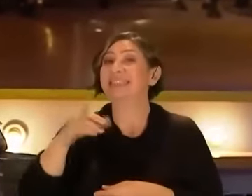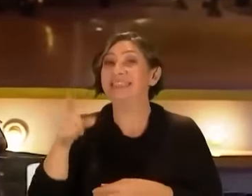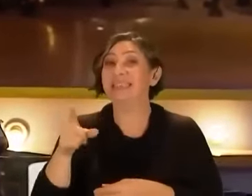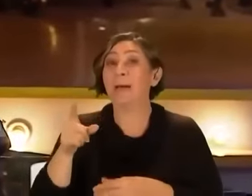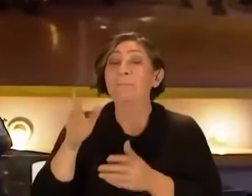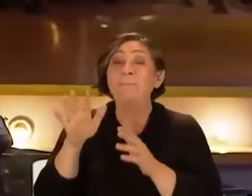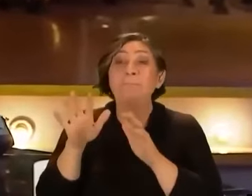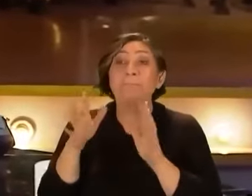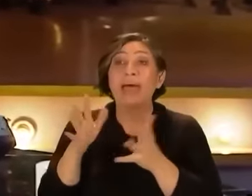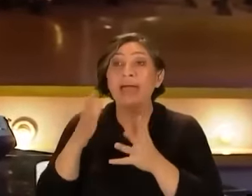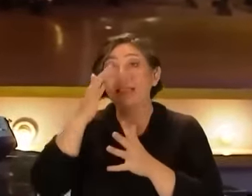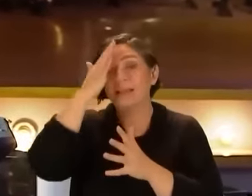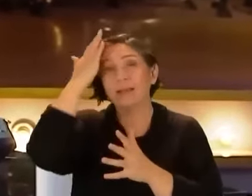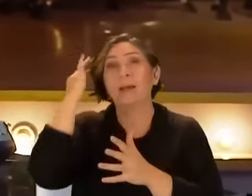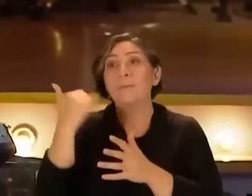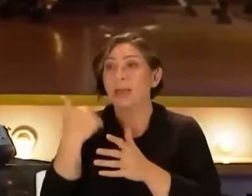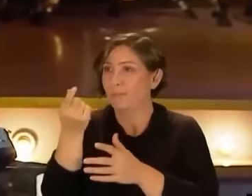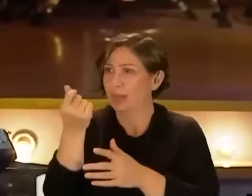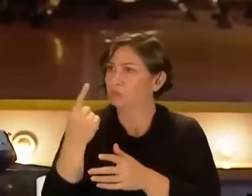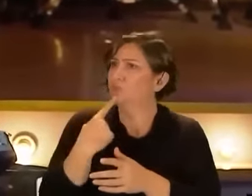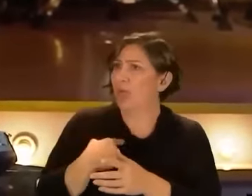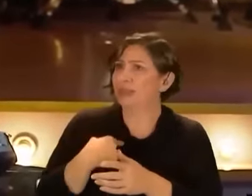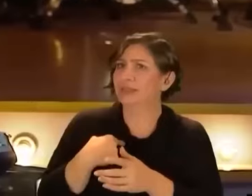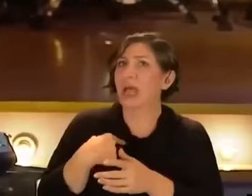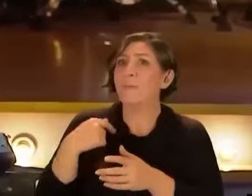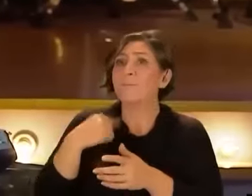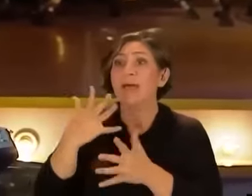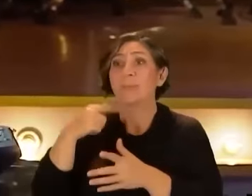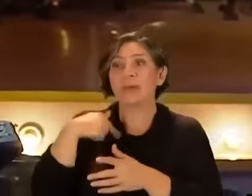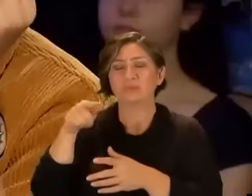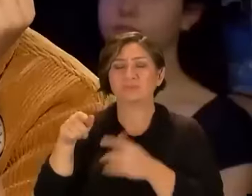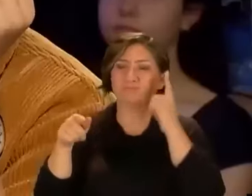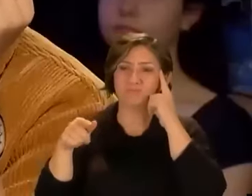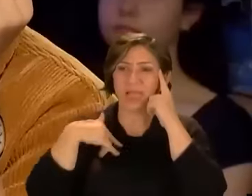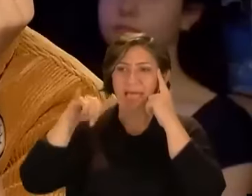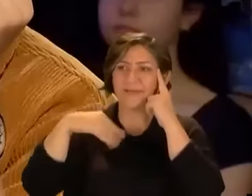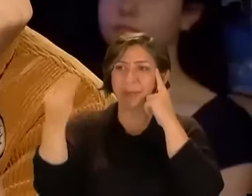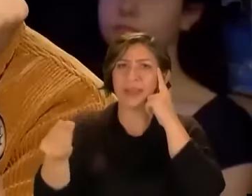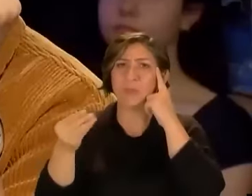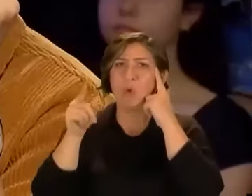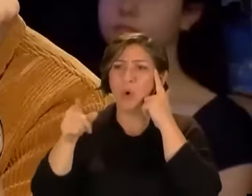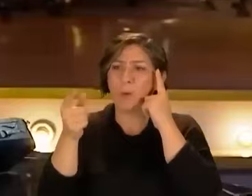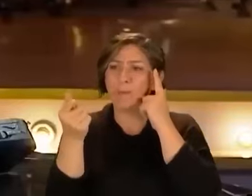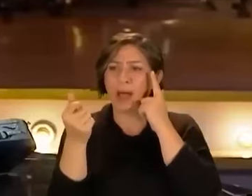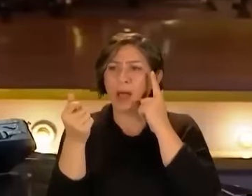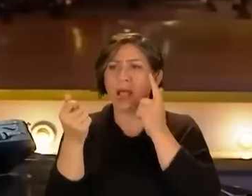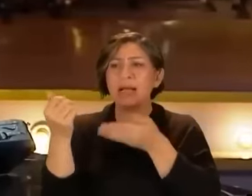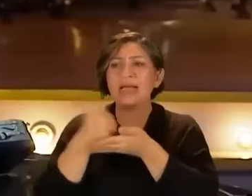Yani belki bana bir yekün söyleyin. Belki o, ben de şöyle hak verebilirim. Yani belki o